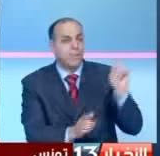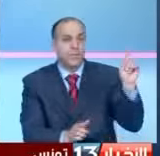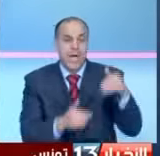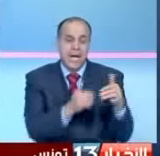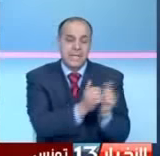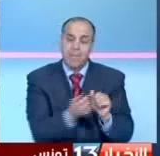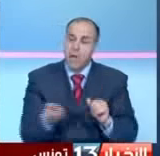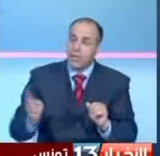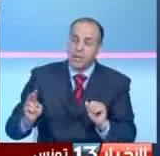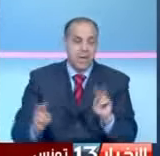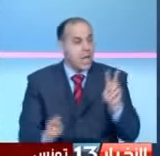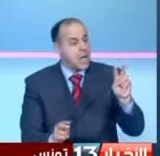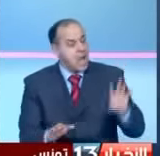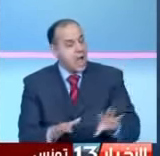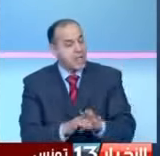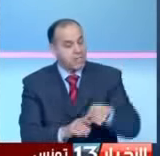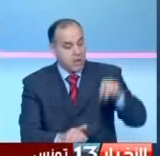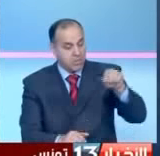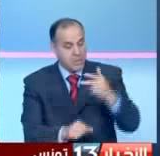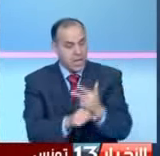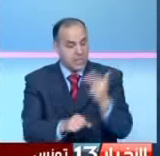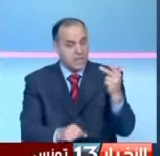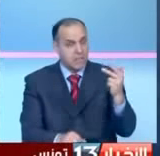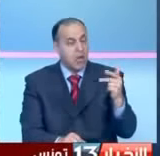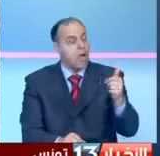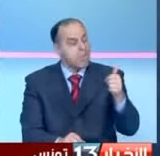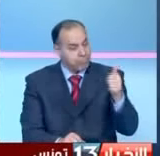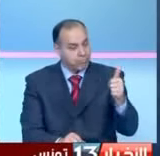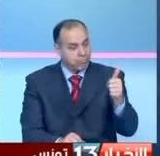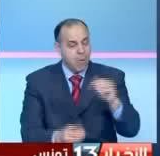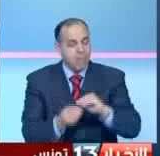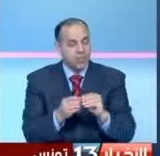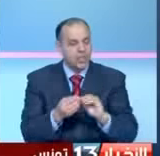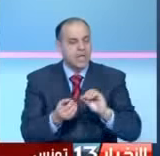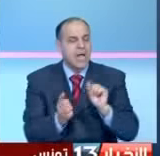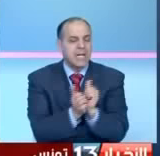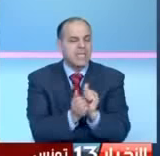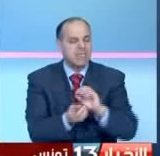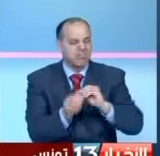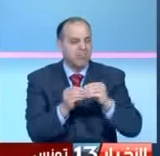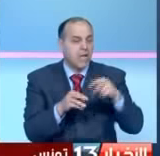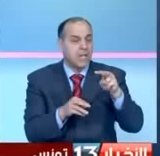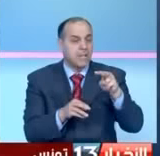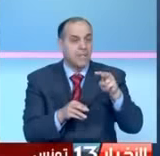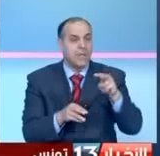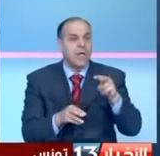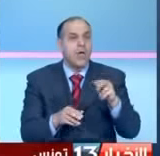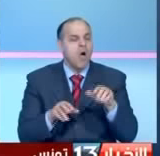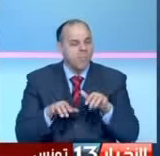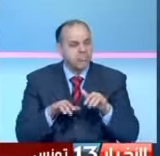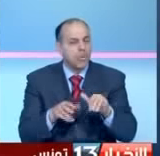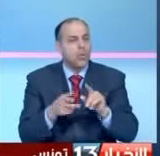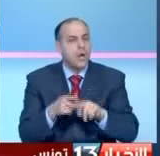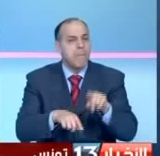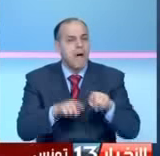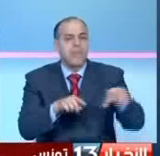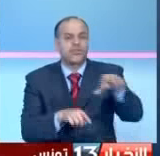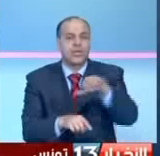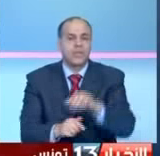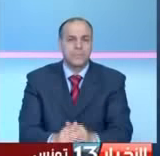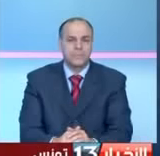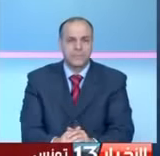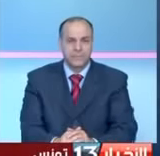وأحزاب أخرى ترى أن الاحتفالية لا تليق بتأزم الوضع الاجتماعي والاقتصادي والحراك الذي تشهده بعض